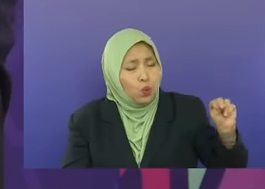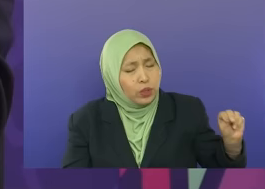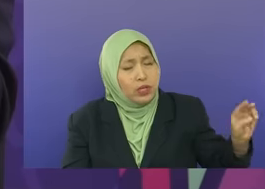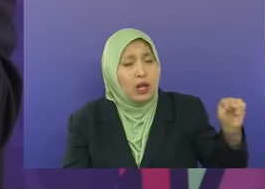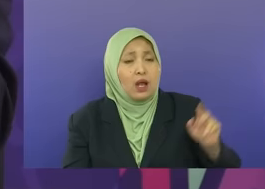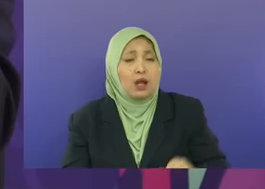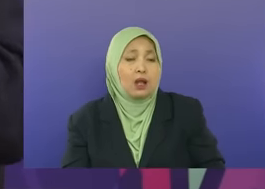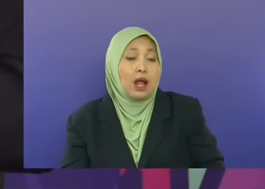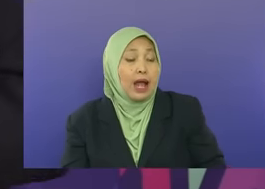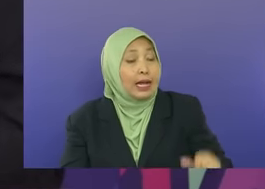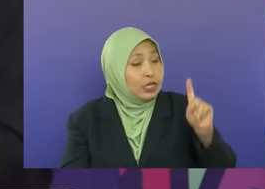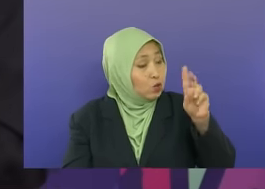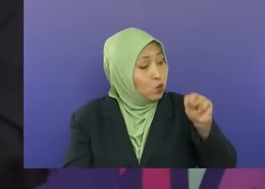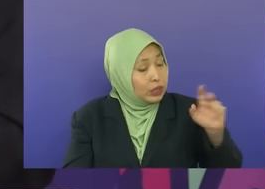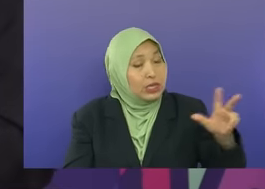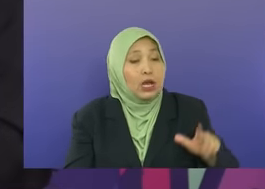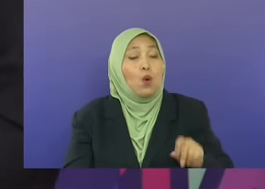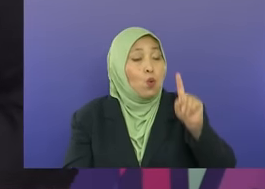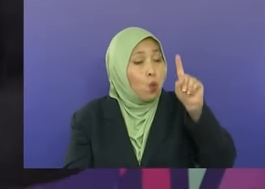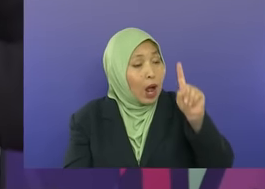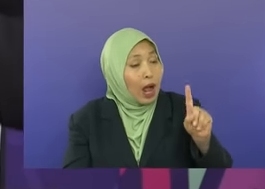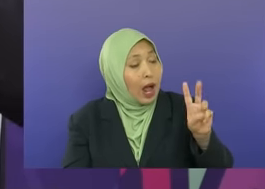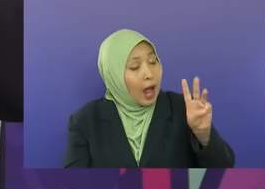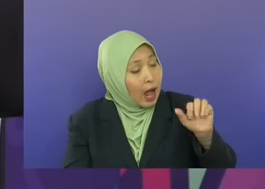1 2 3